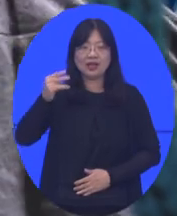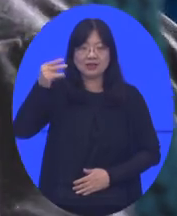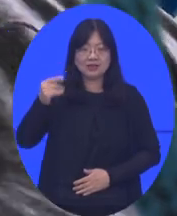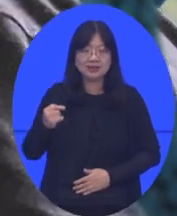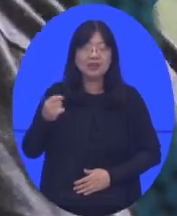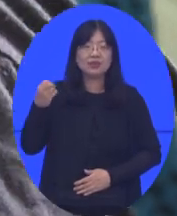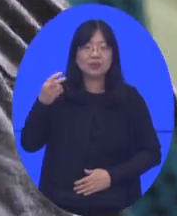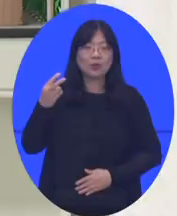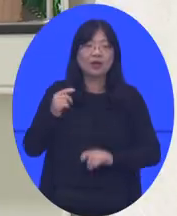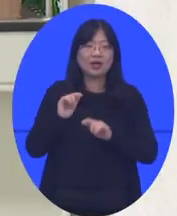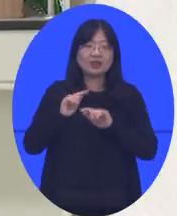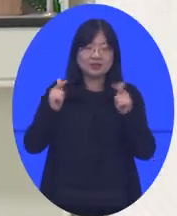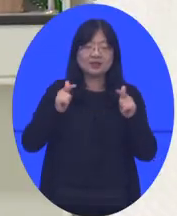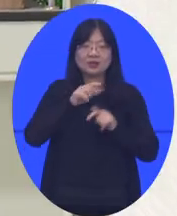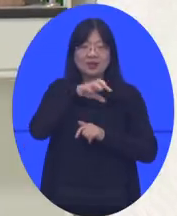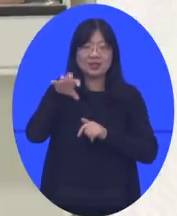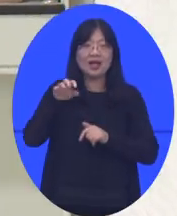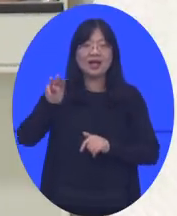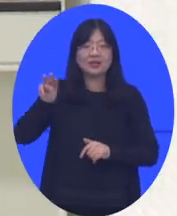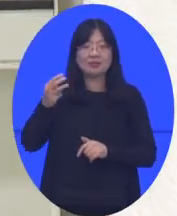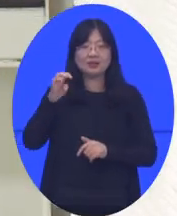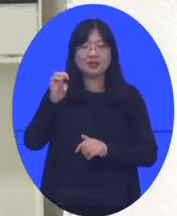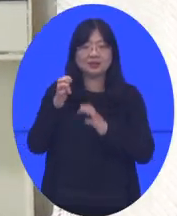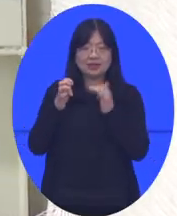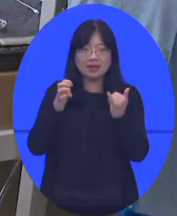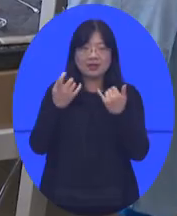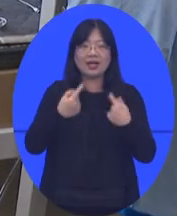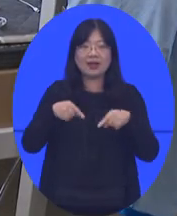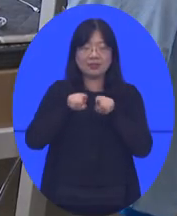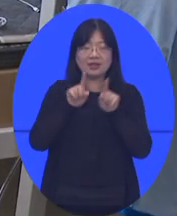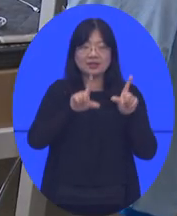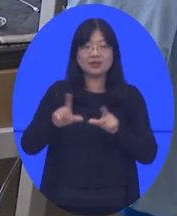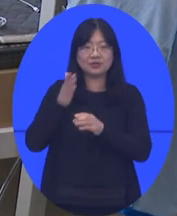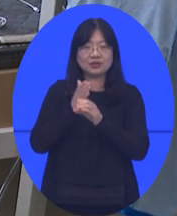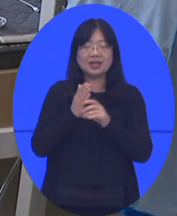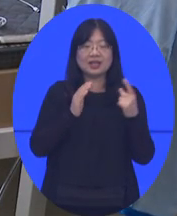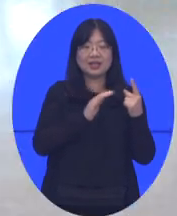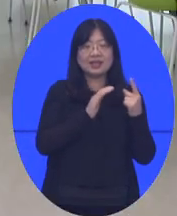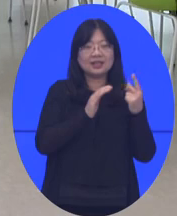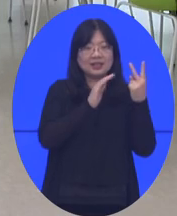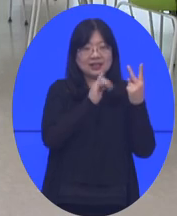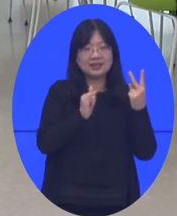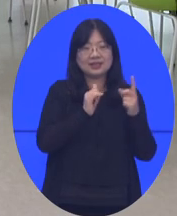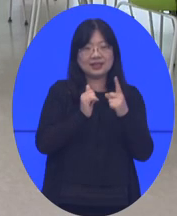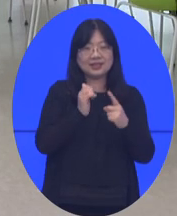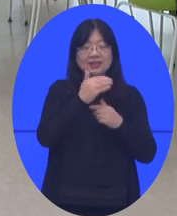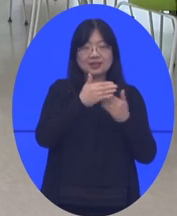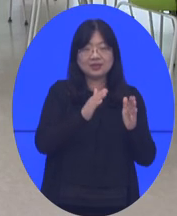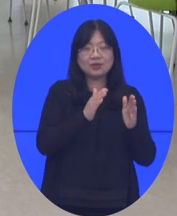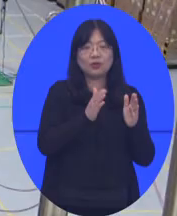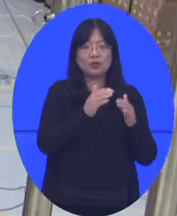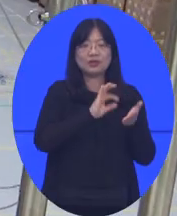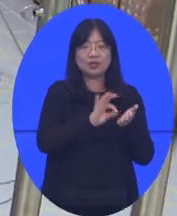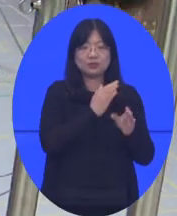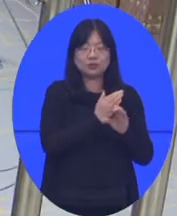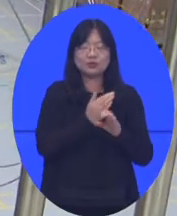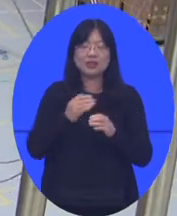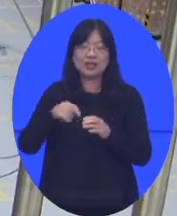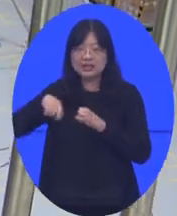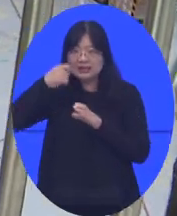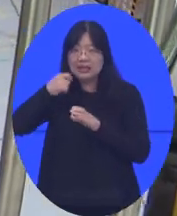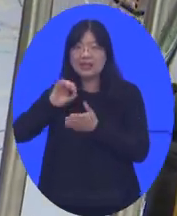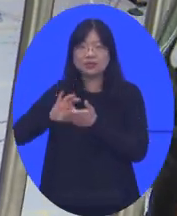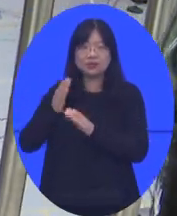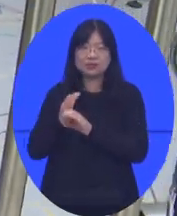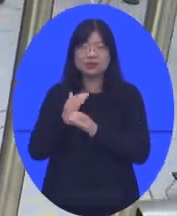온 340명의 잼버리 참가 대원들이 지내고 있습니다. 2인 1실로 방을 사용하고 군의 식당을 이용합니다. 대원들을